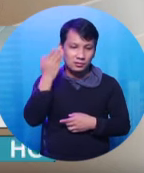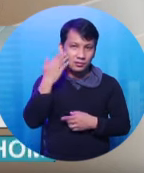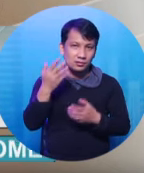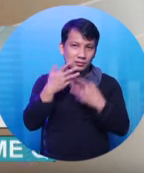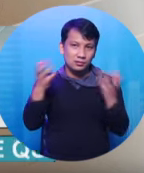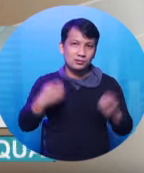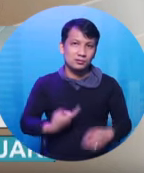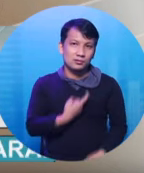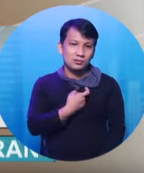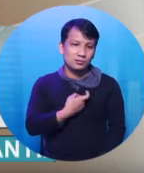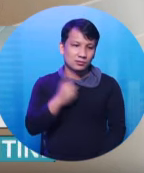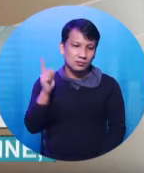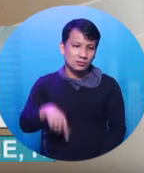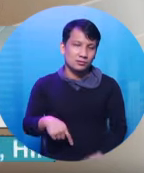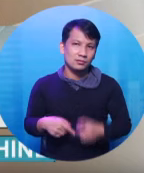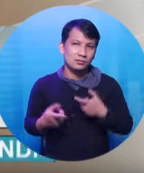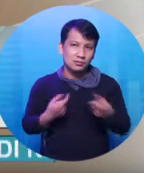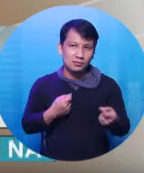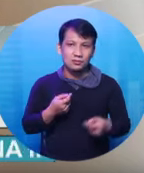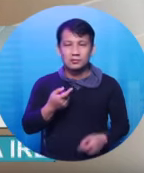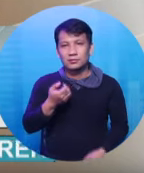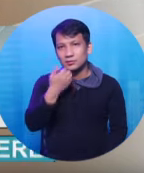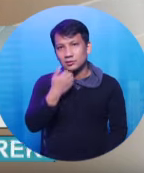sakit na, kaya ko yung nagawa.